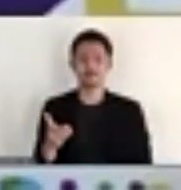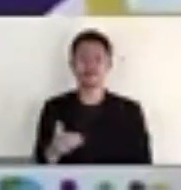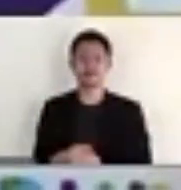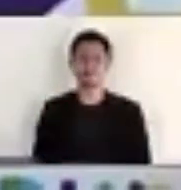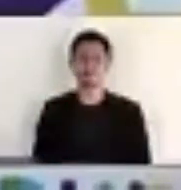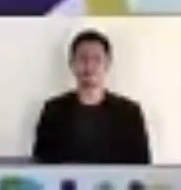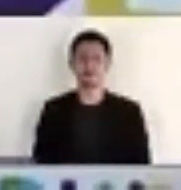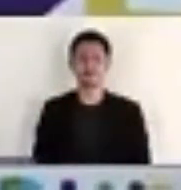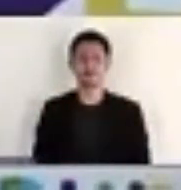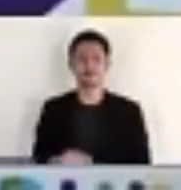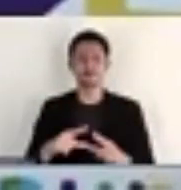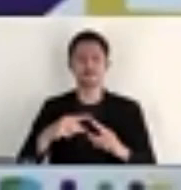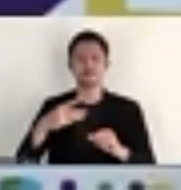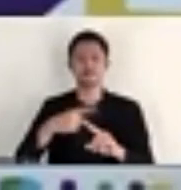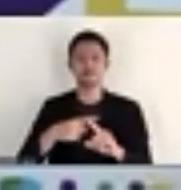Alex